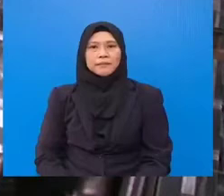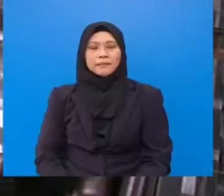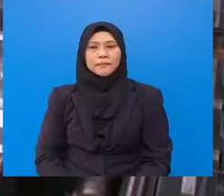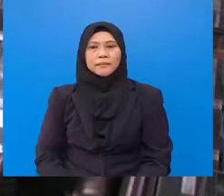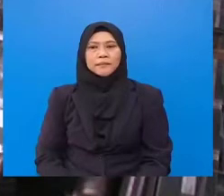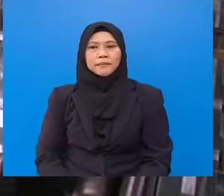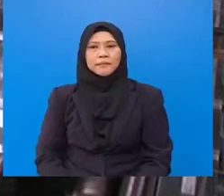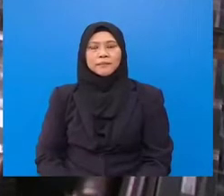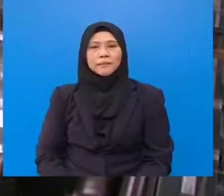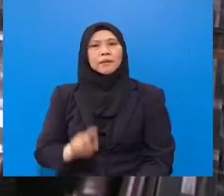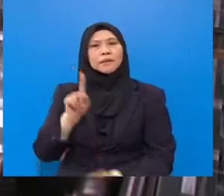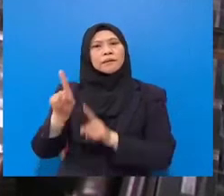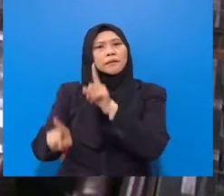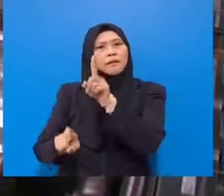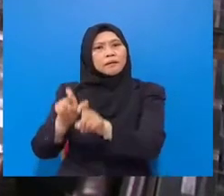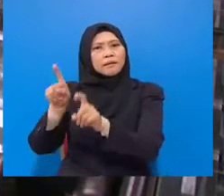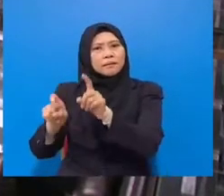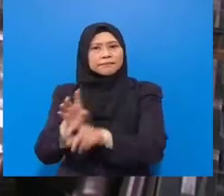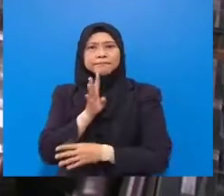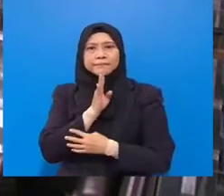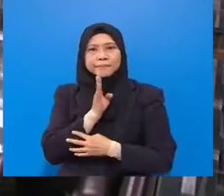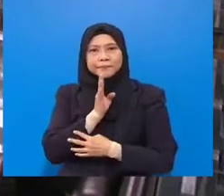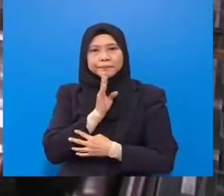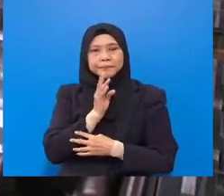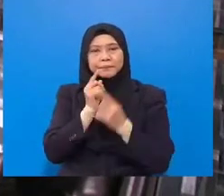pertanyaan bagi jawab lisan